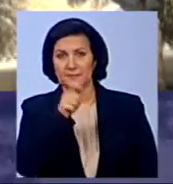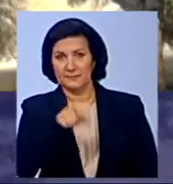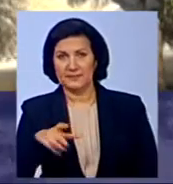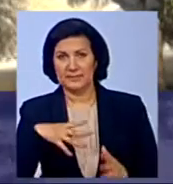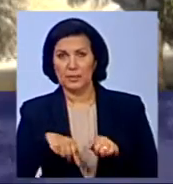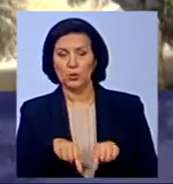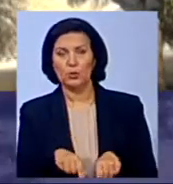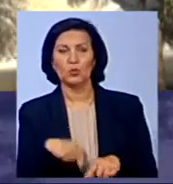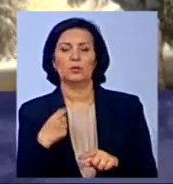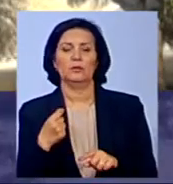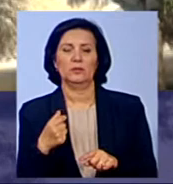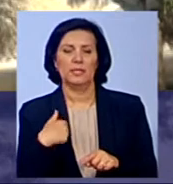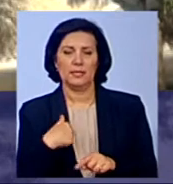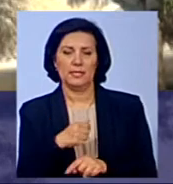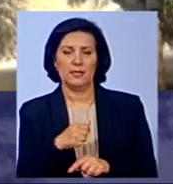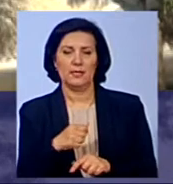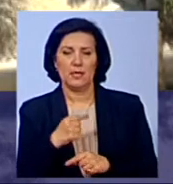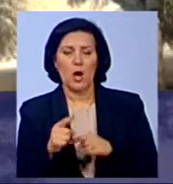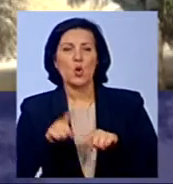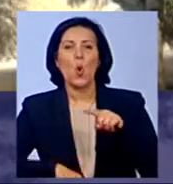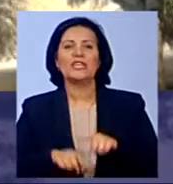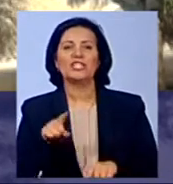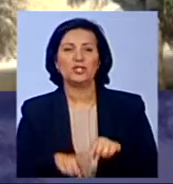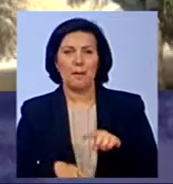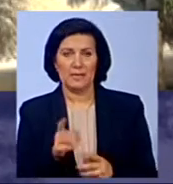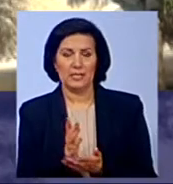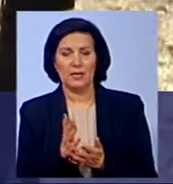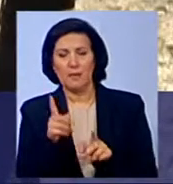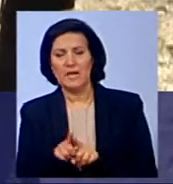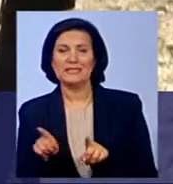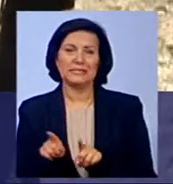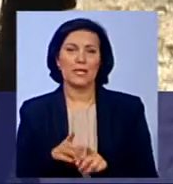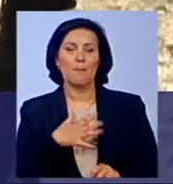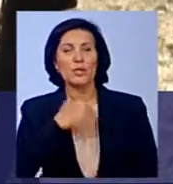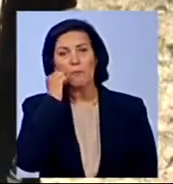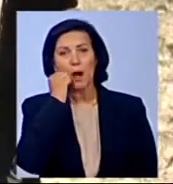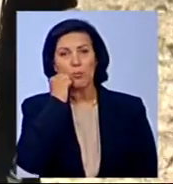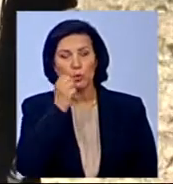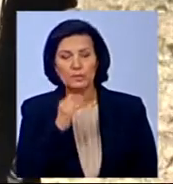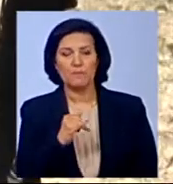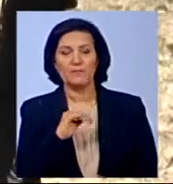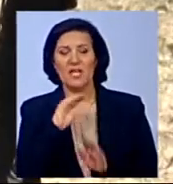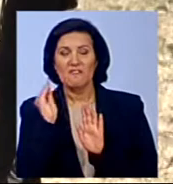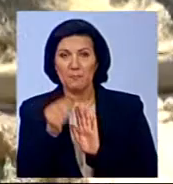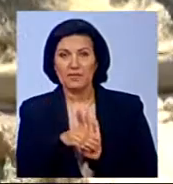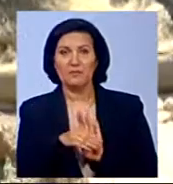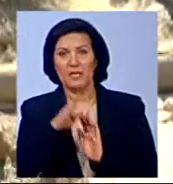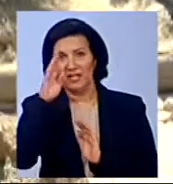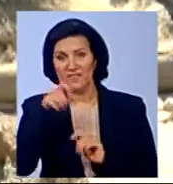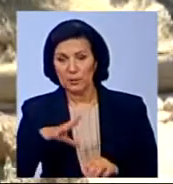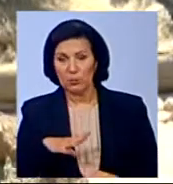тут, ну, є саме родичами брат і сестра моєї бабусі. Ну, підпіллі саме він був,